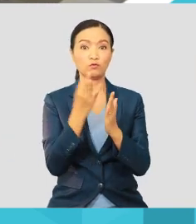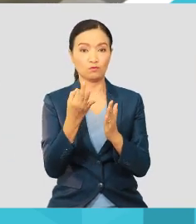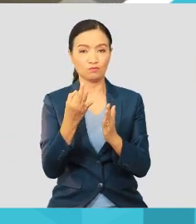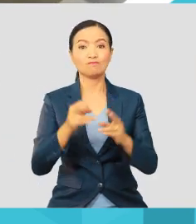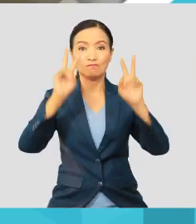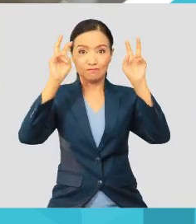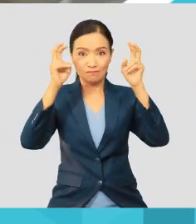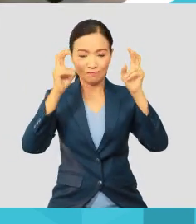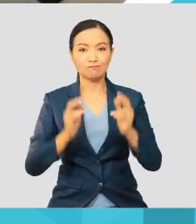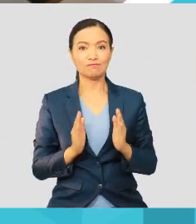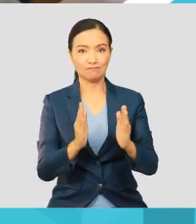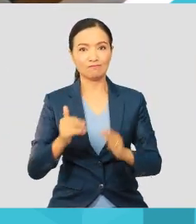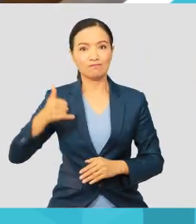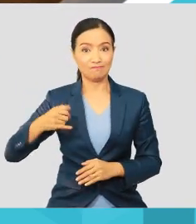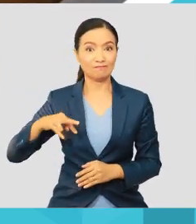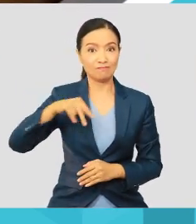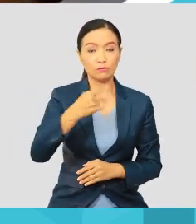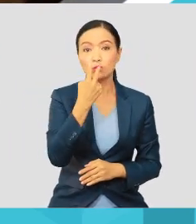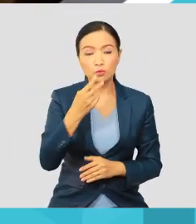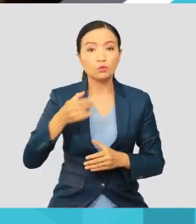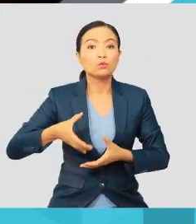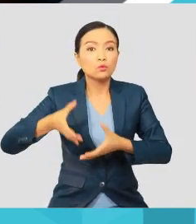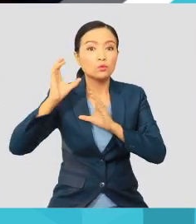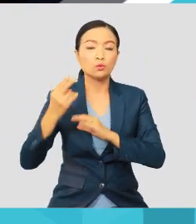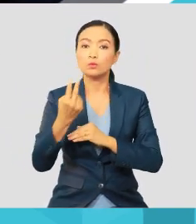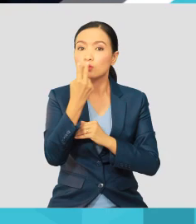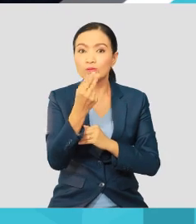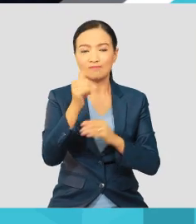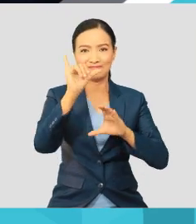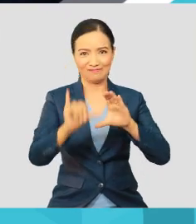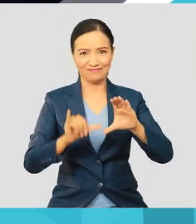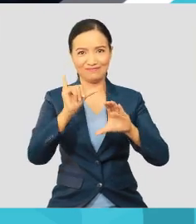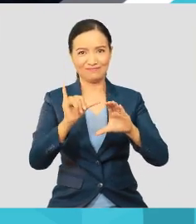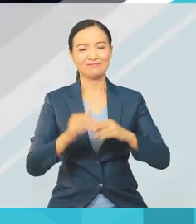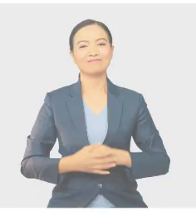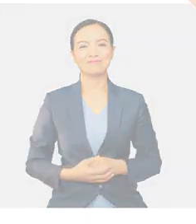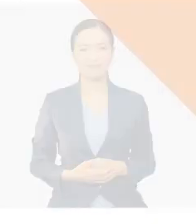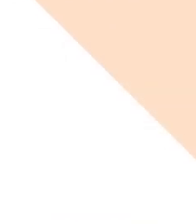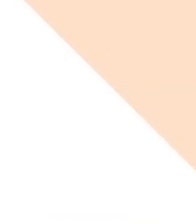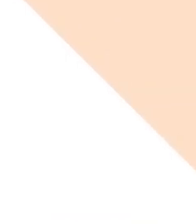Facebook Fanpage 9ที่9หรือรับชมรายการย้อนหลังทาง YouTube Channel 9ที่9ครับ